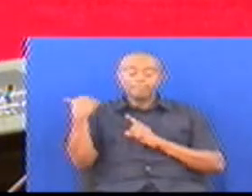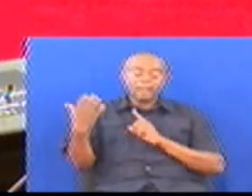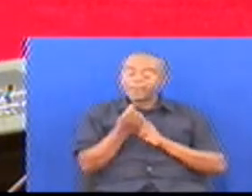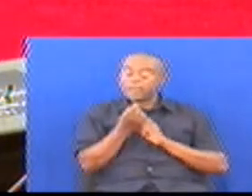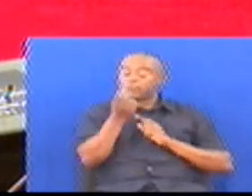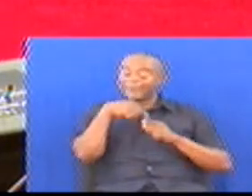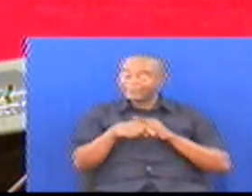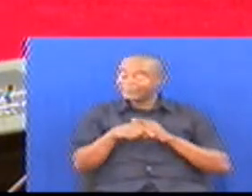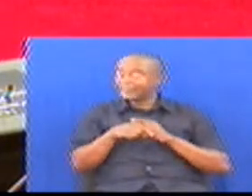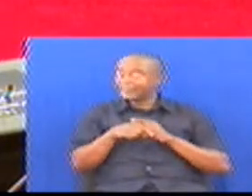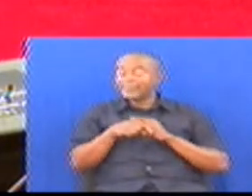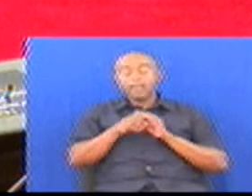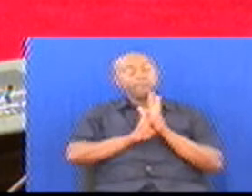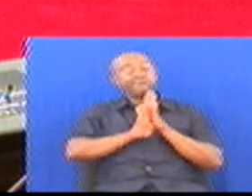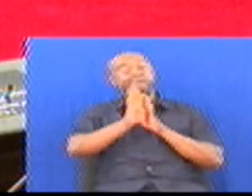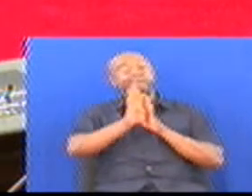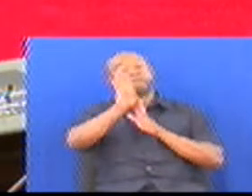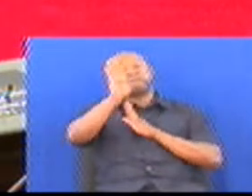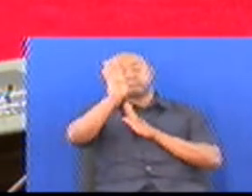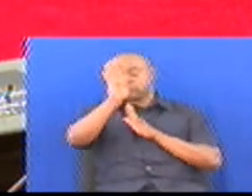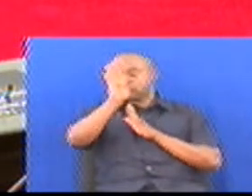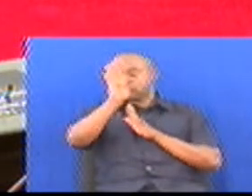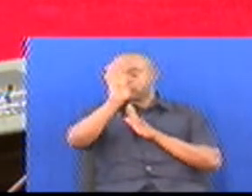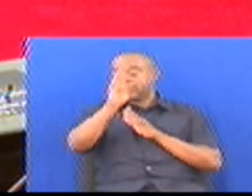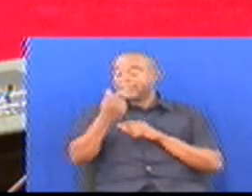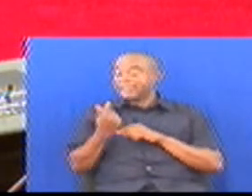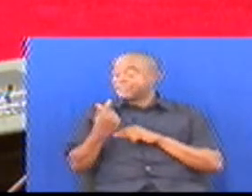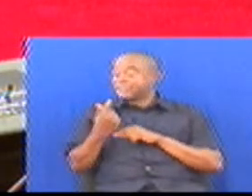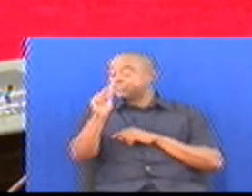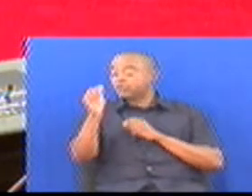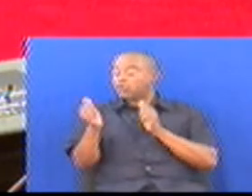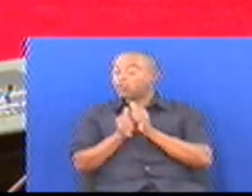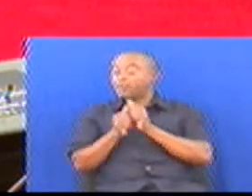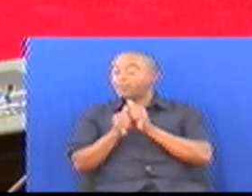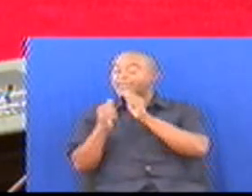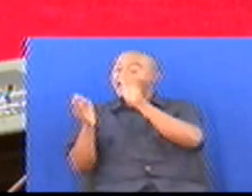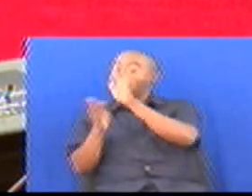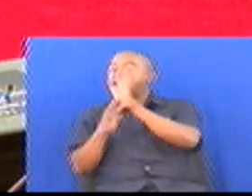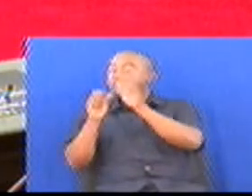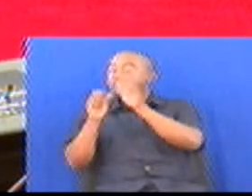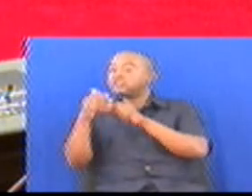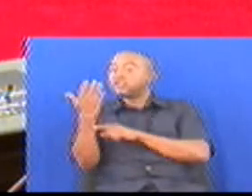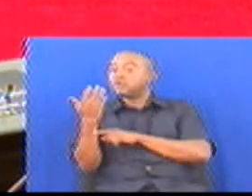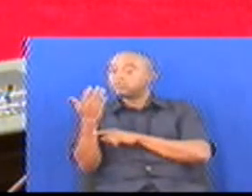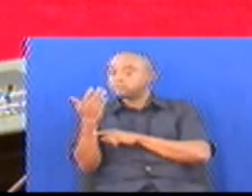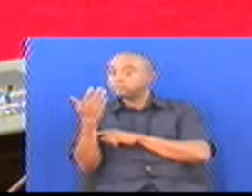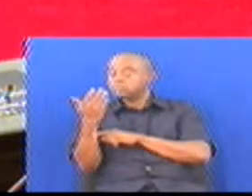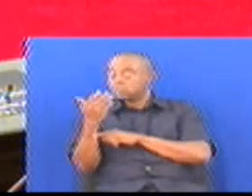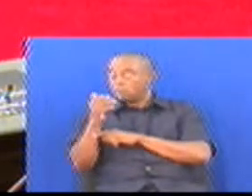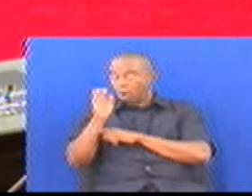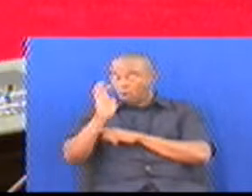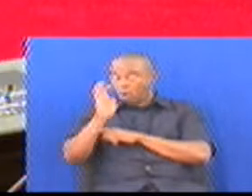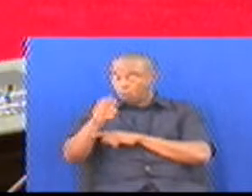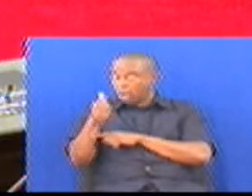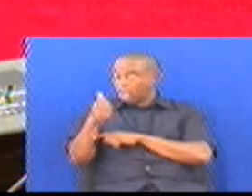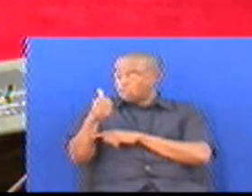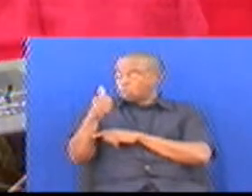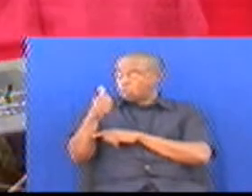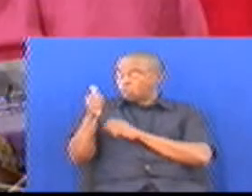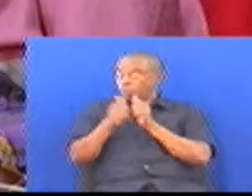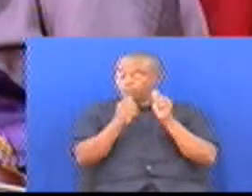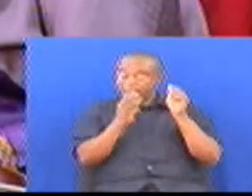ya ndani yameongezeka kufikia shilingi trilioni 18.5 mwaka